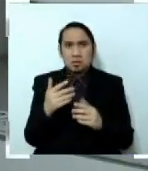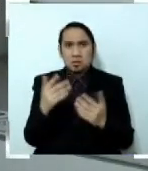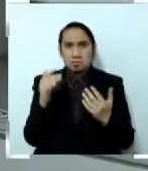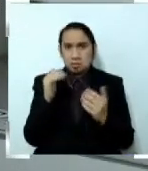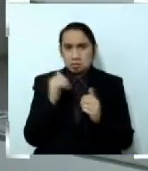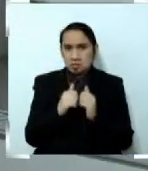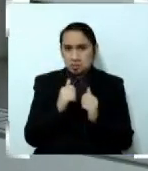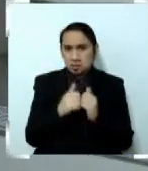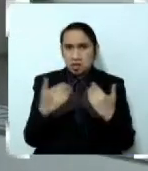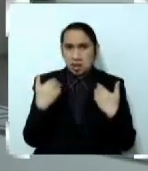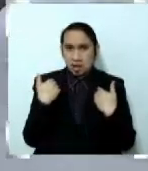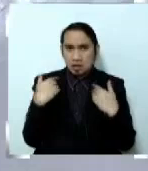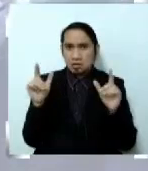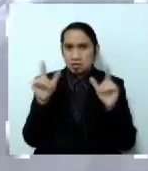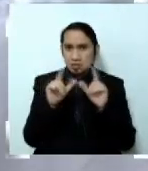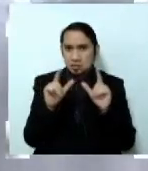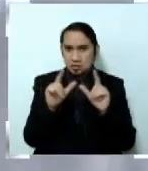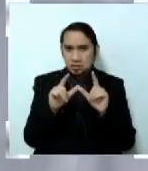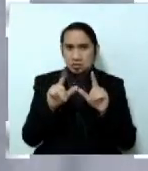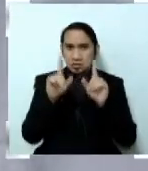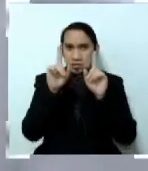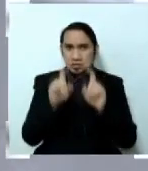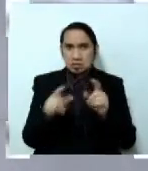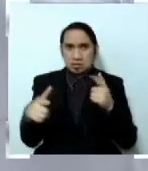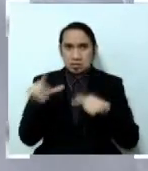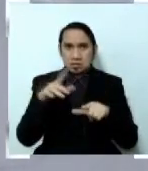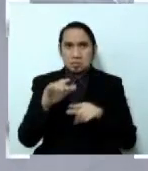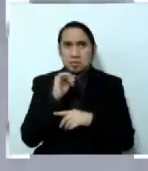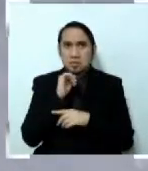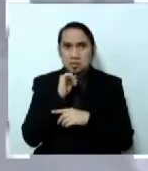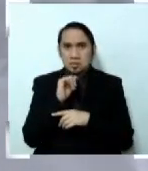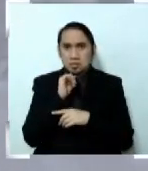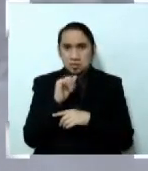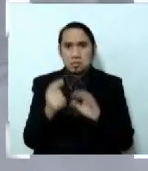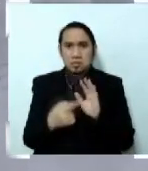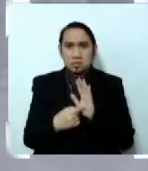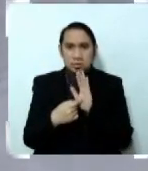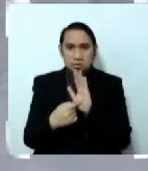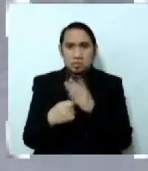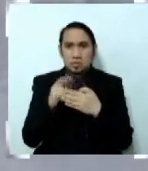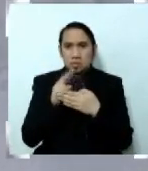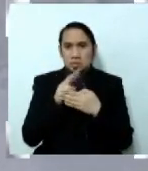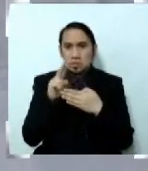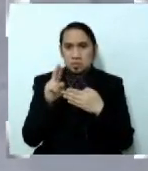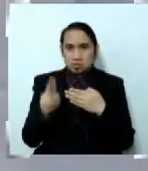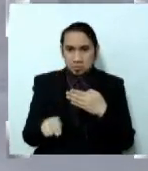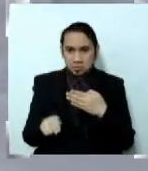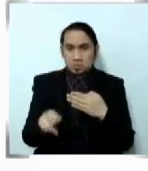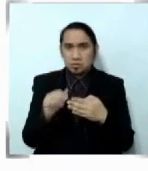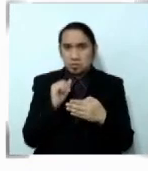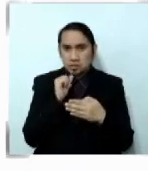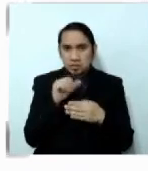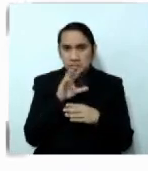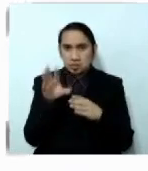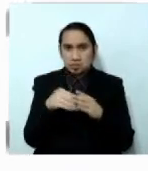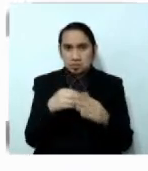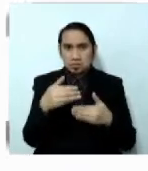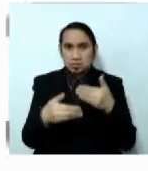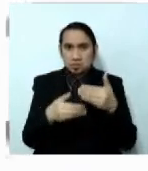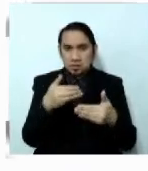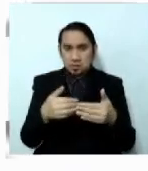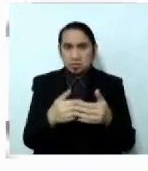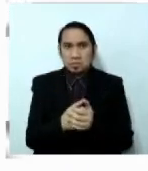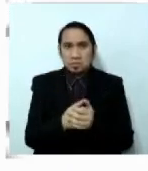silang testing laboratory at hinding-hindi raw maglalabas ng resulta na hindi dumaan sa testing. Peke umano